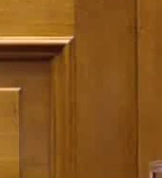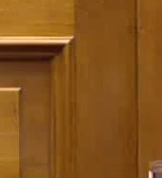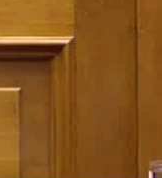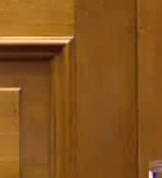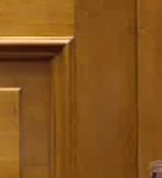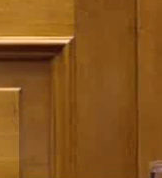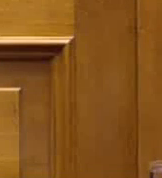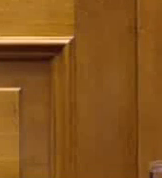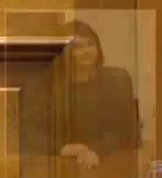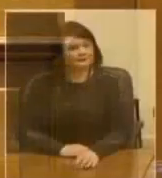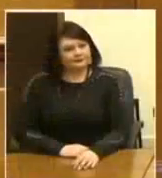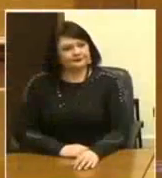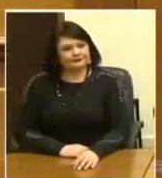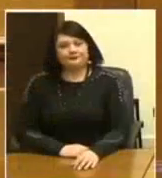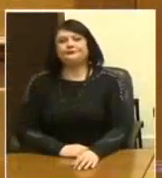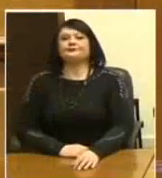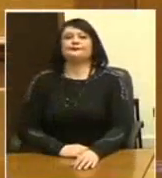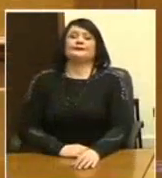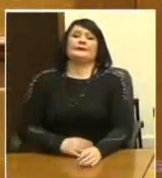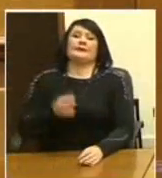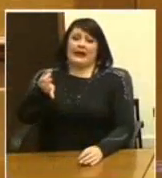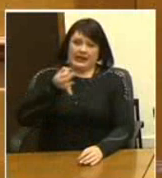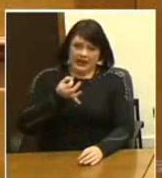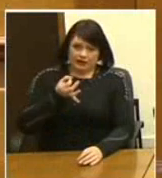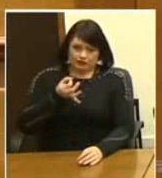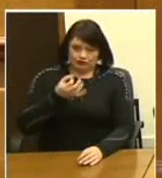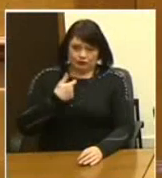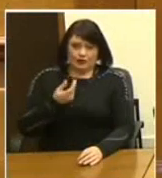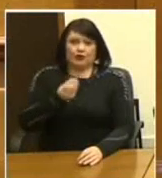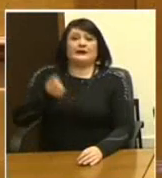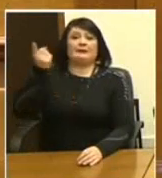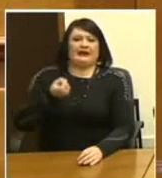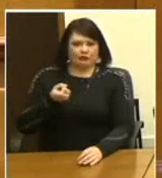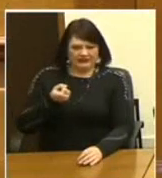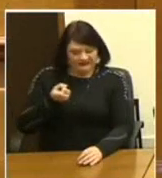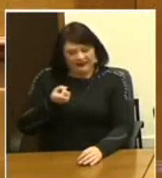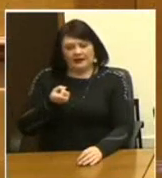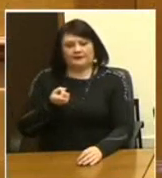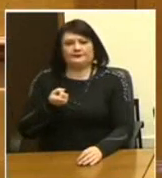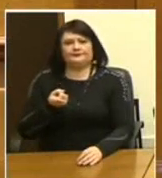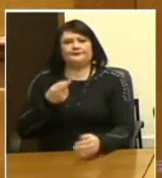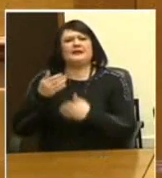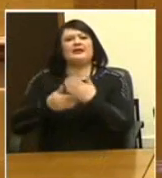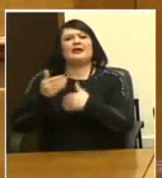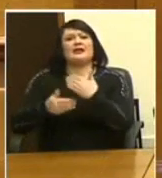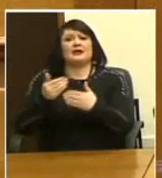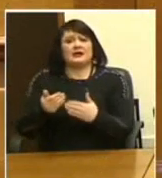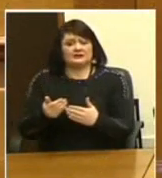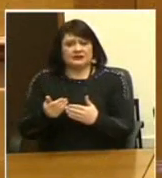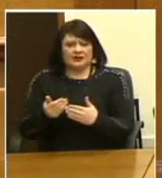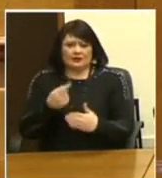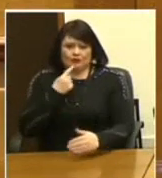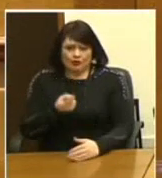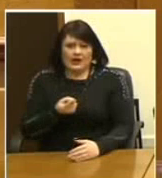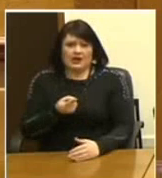ότι η κοινοβουλευτική πλειοψηφία η οποία καταγράφηκε μέσα από τη διαδικασία που προβλέπει